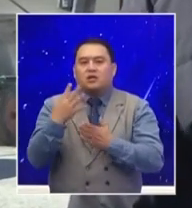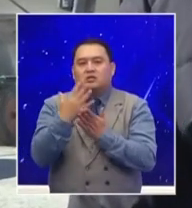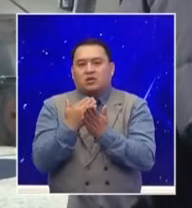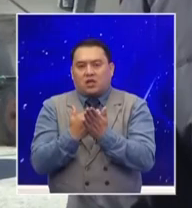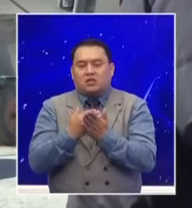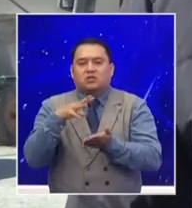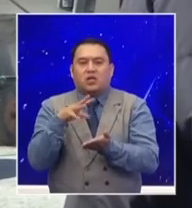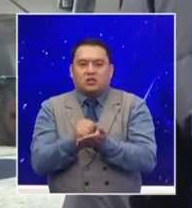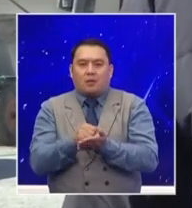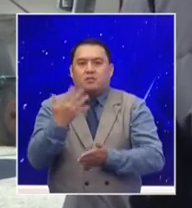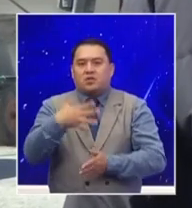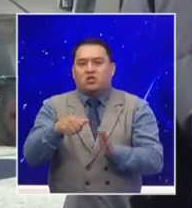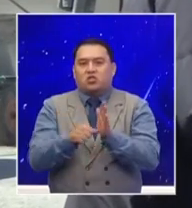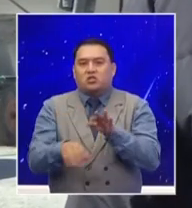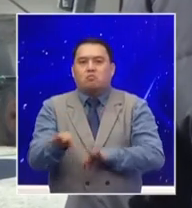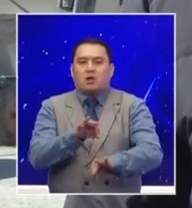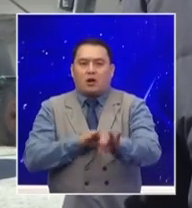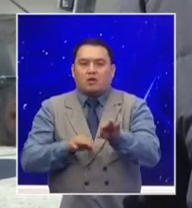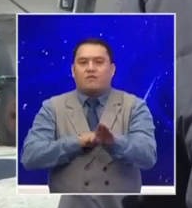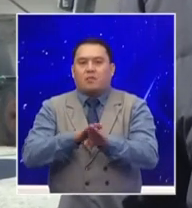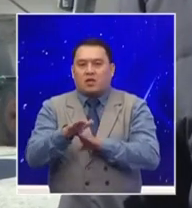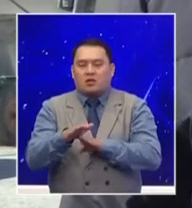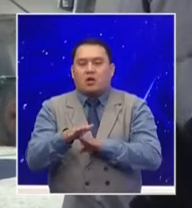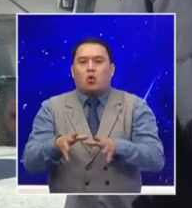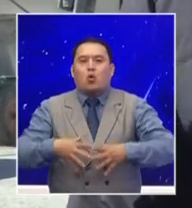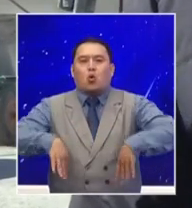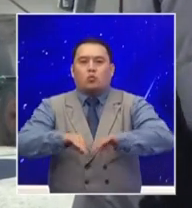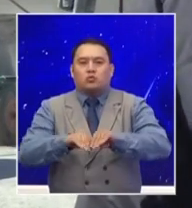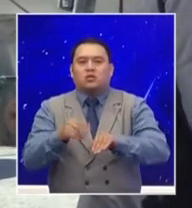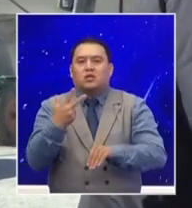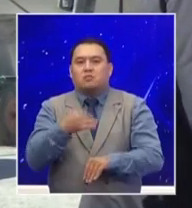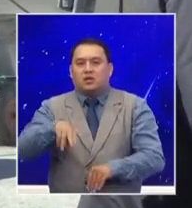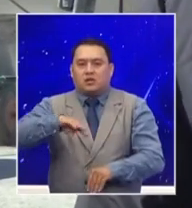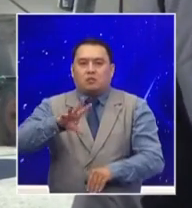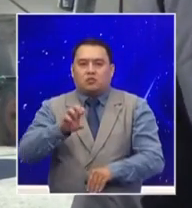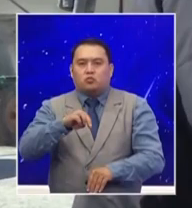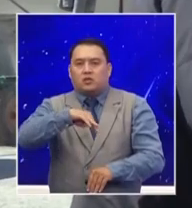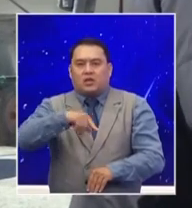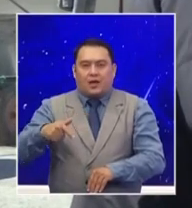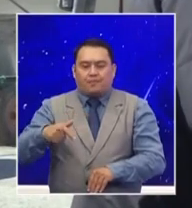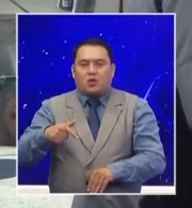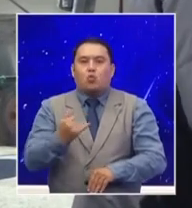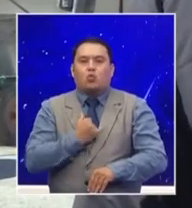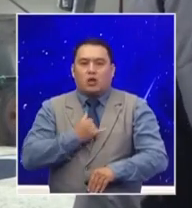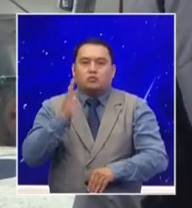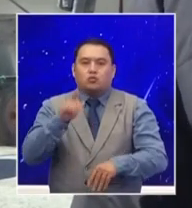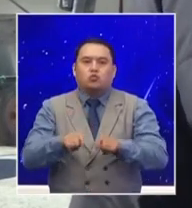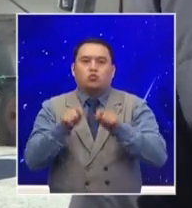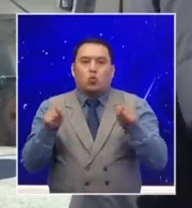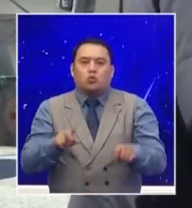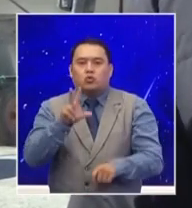карте занятости. 56 проектов планируем реализовать на общую сумму 3 миллиарда 500 миллионов тенге. У нас будет создано